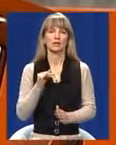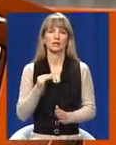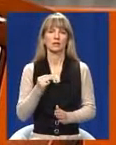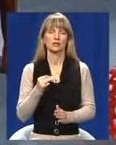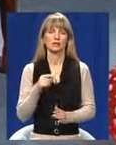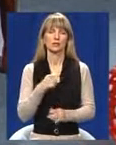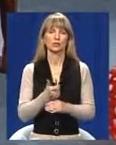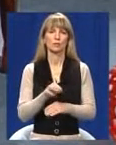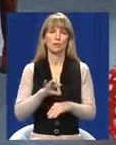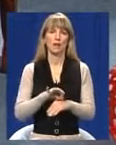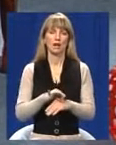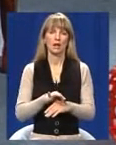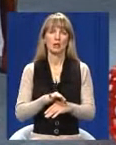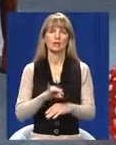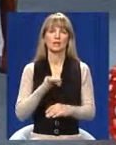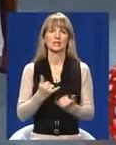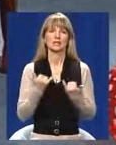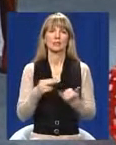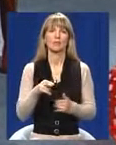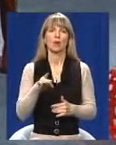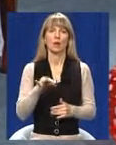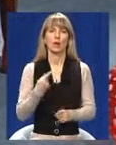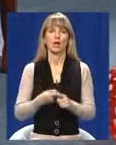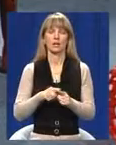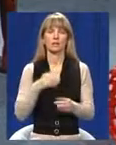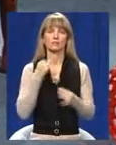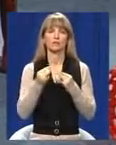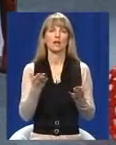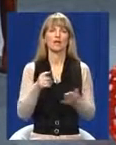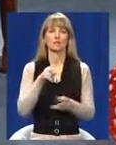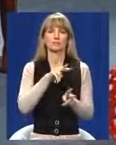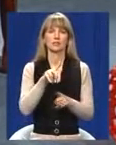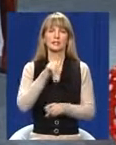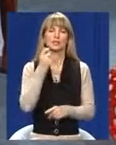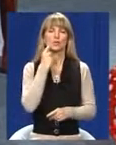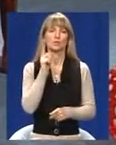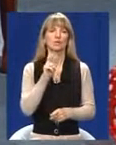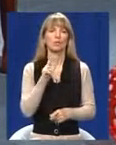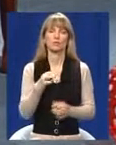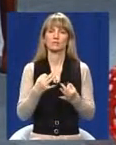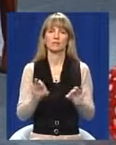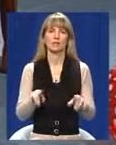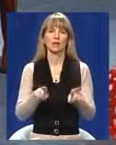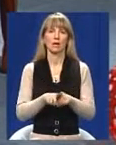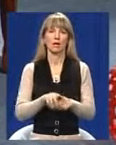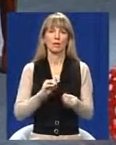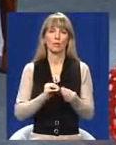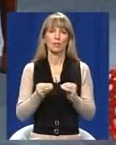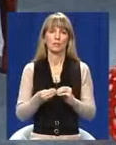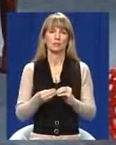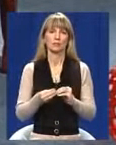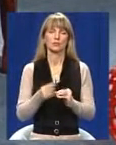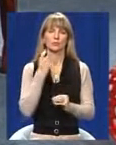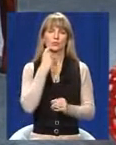як. От, до речі, зараз ми про це і поговоримо. А то як ти доглядаєш за зубами, щоб не допустити таких от проблем?